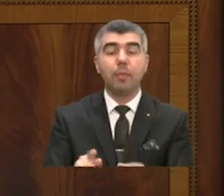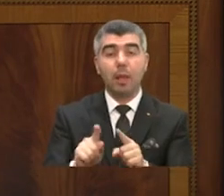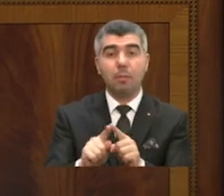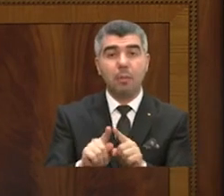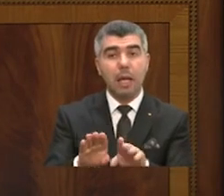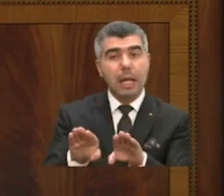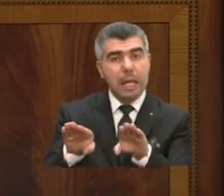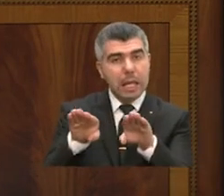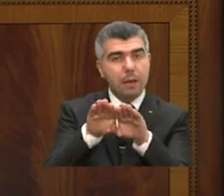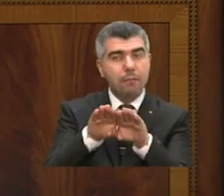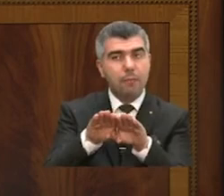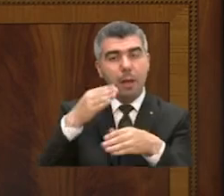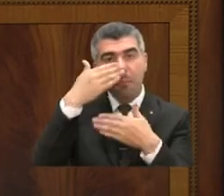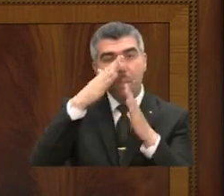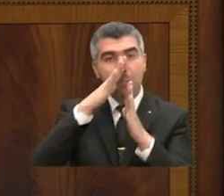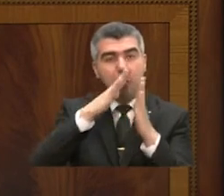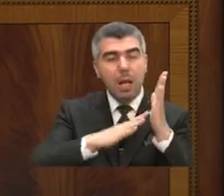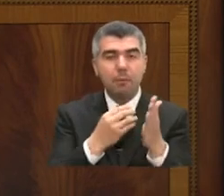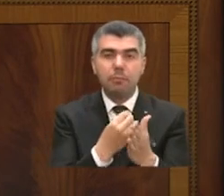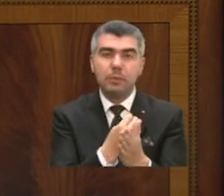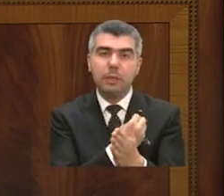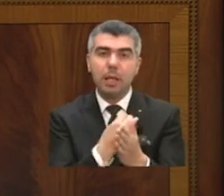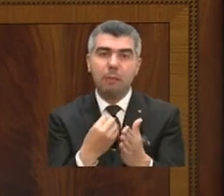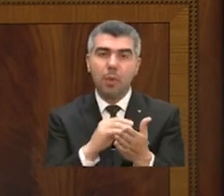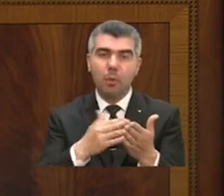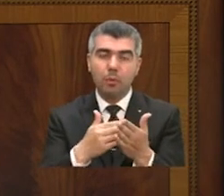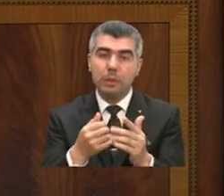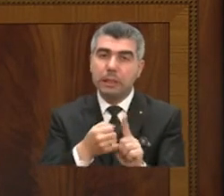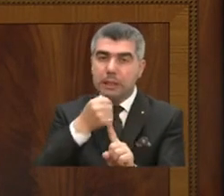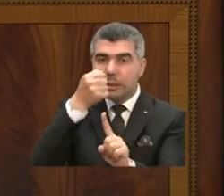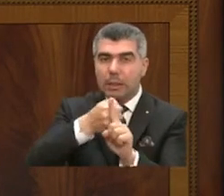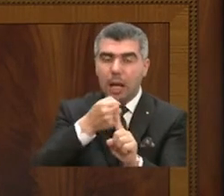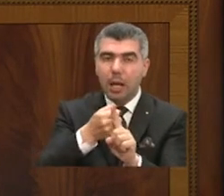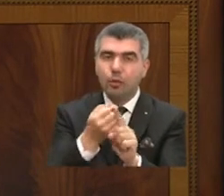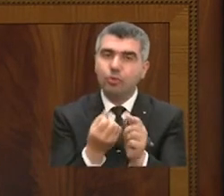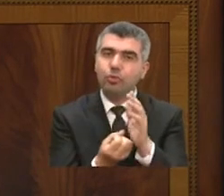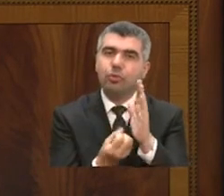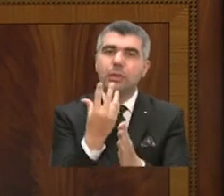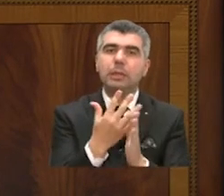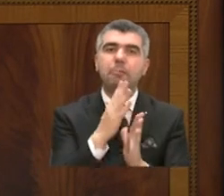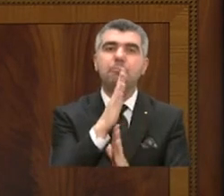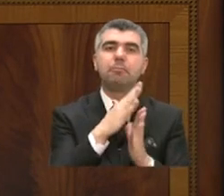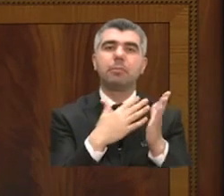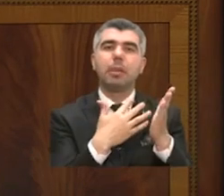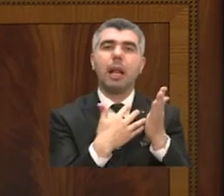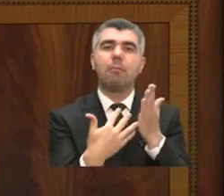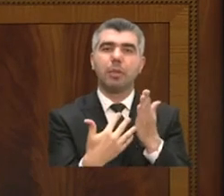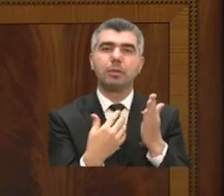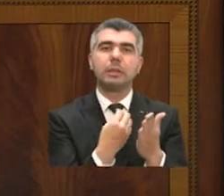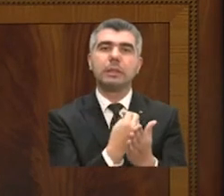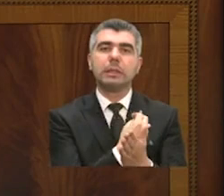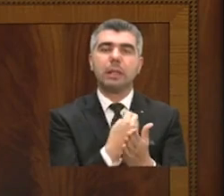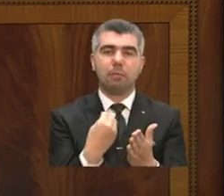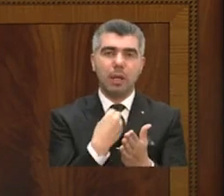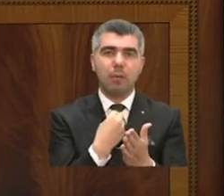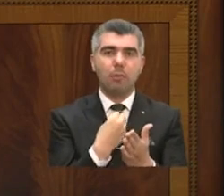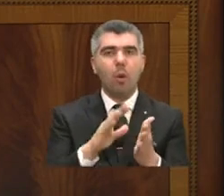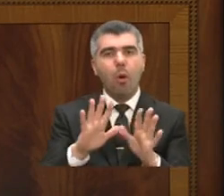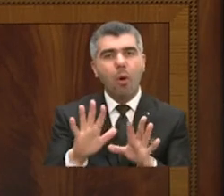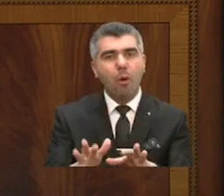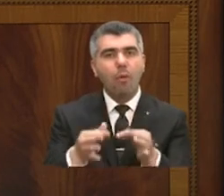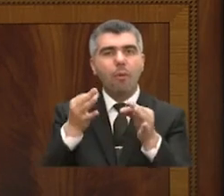على مستوى تراب المملكة، سنعمل على إحداث الخريطة الصحية الجهوية، والتي تهدف إلى تحديد جميع مؤهلات